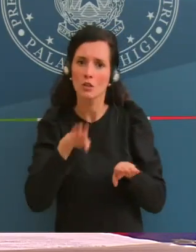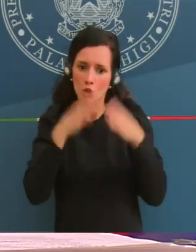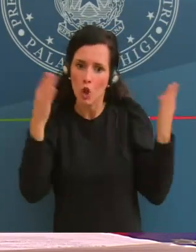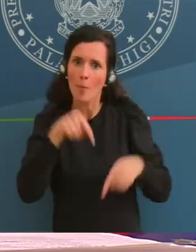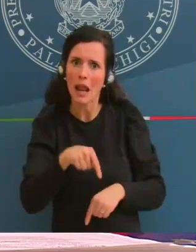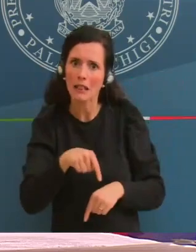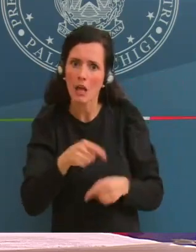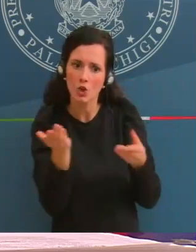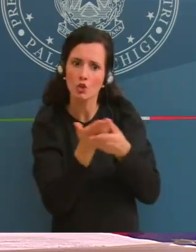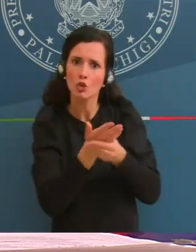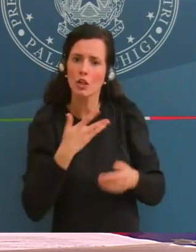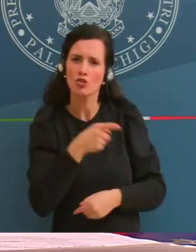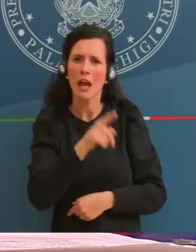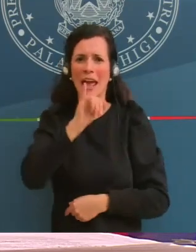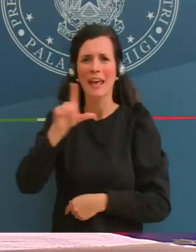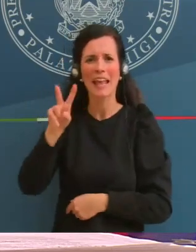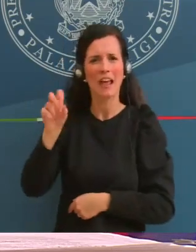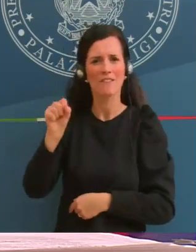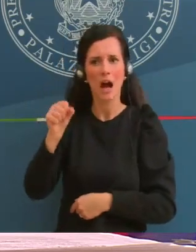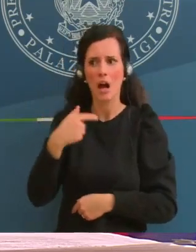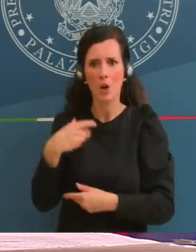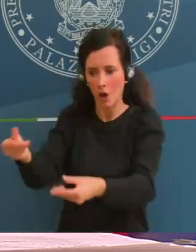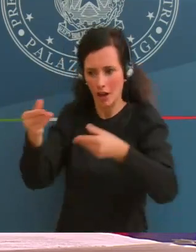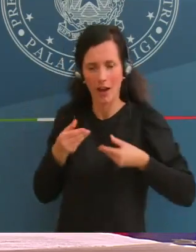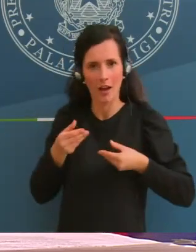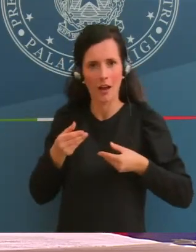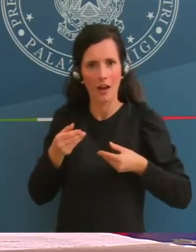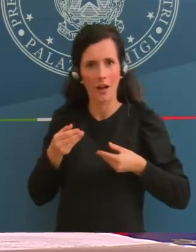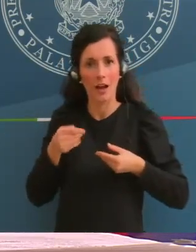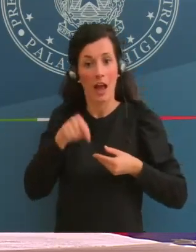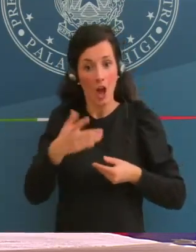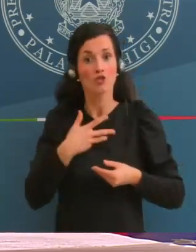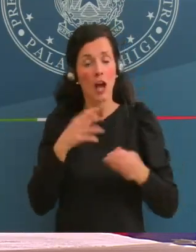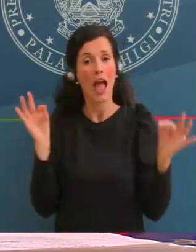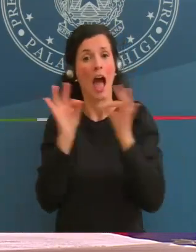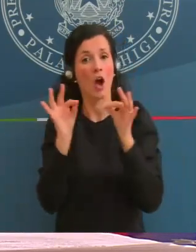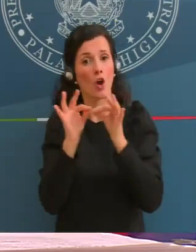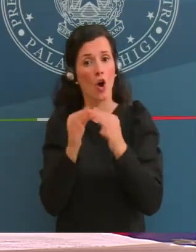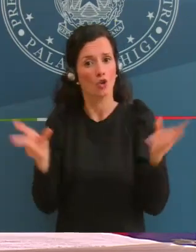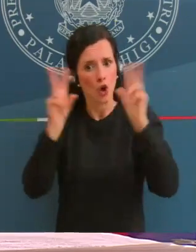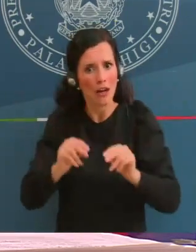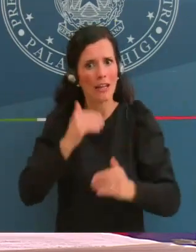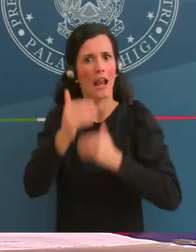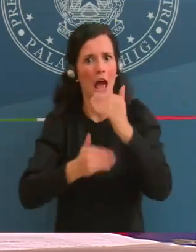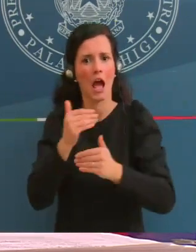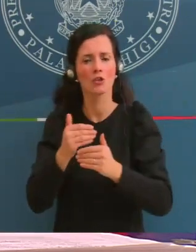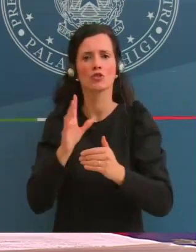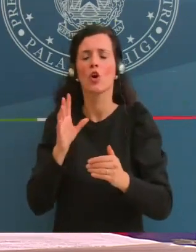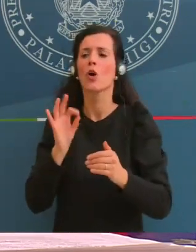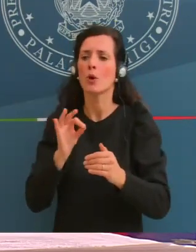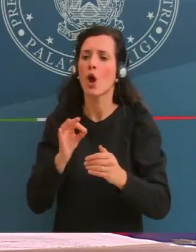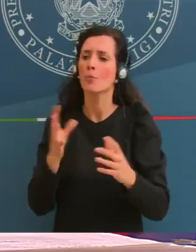pubblico come avevamo progettato e come avevamo anticipato c'è un parte industriale che stava per andare via